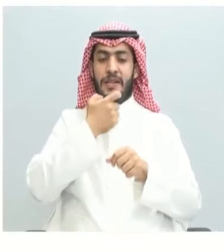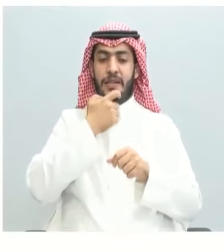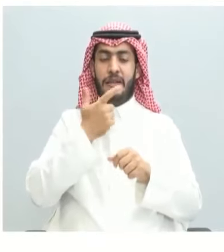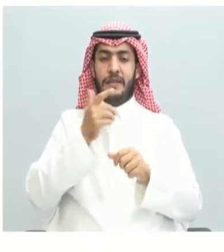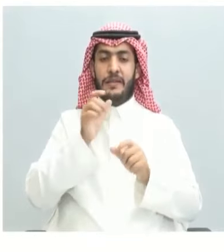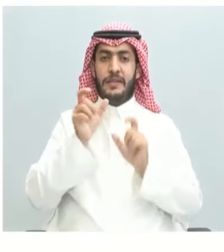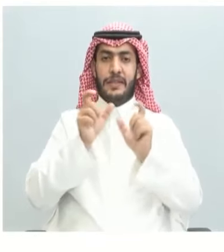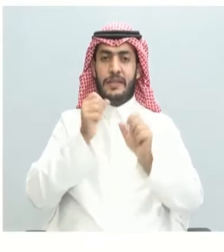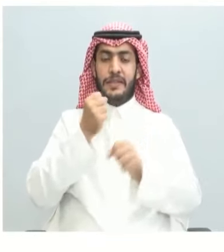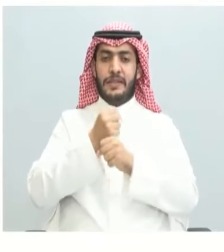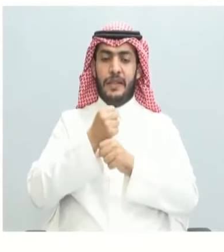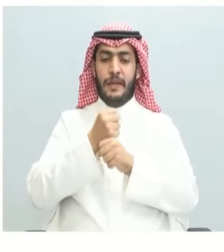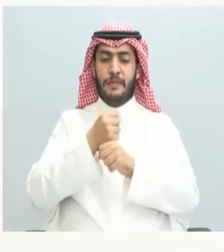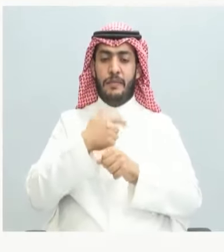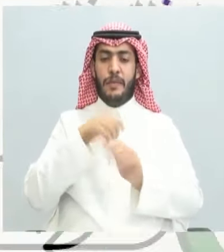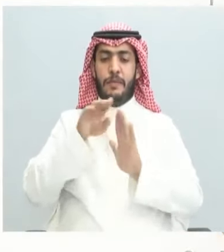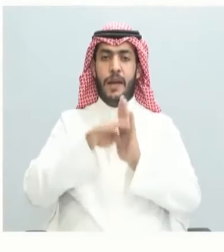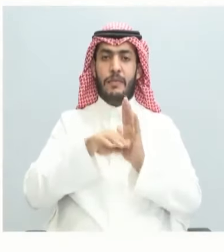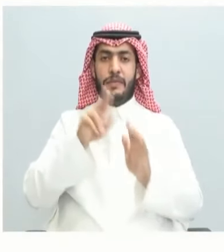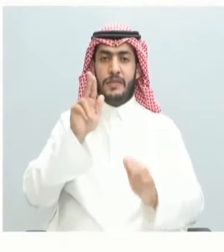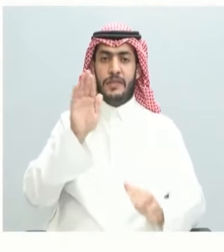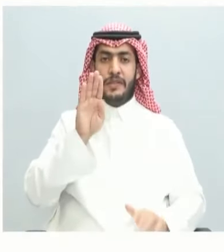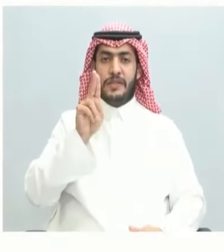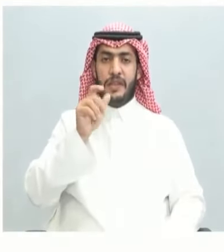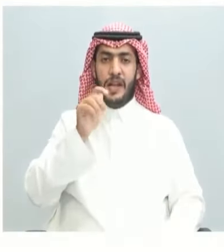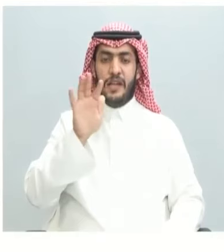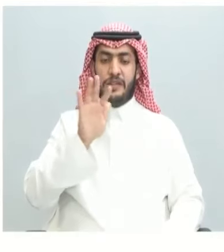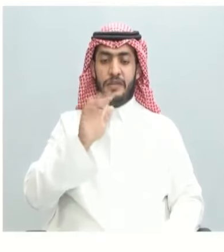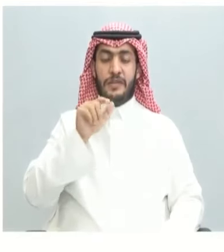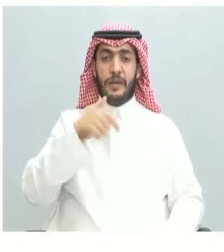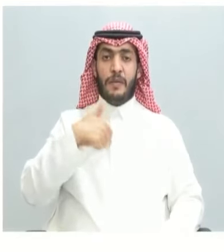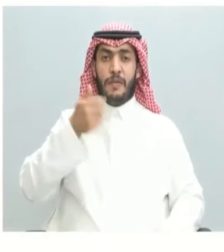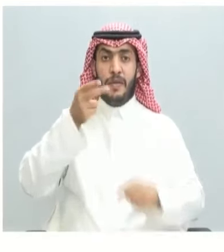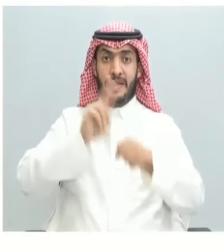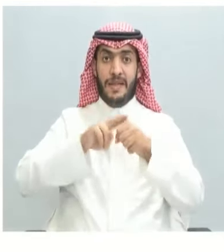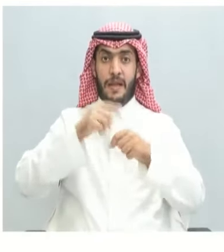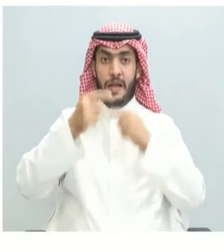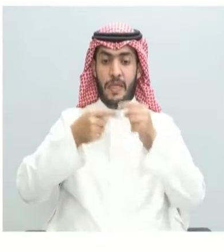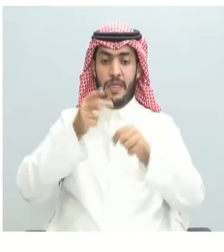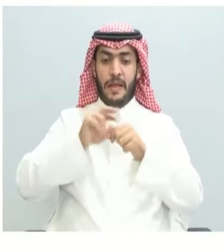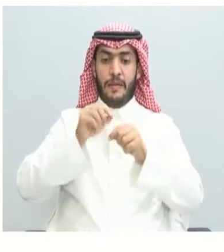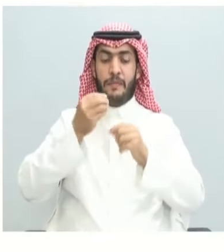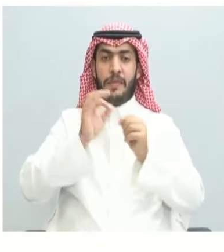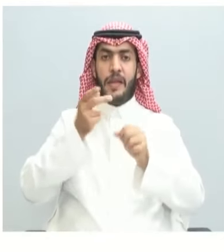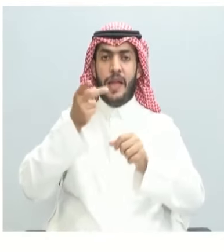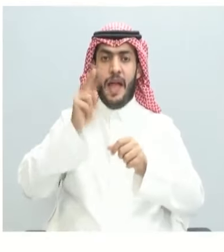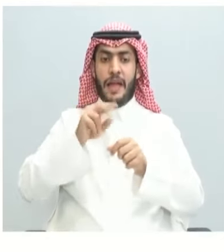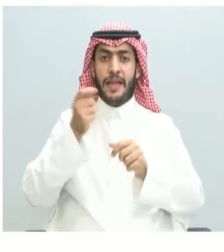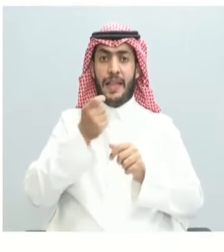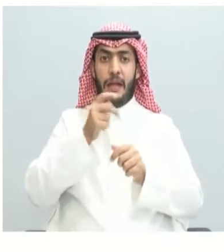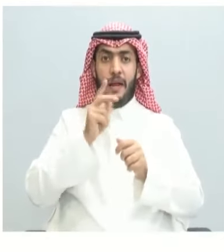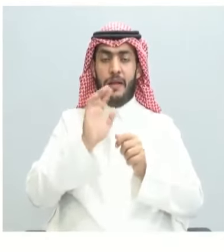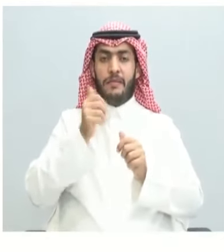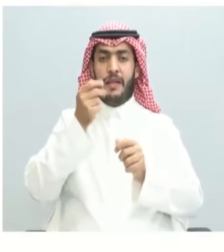اللوبس باستخدام برنامج السكراتش فاذا هل يمكن تكرار الاوامر بدلا من اعاده